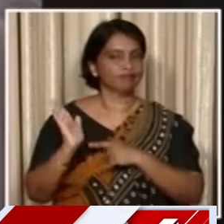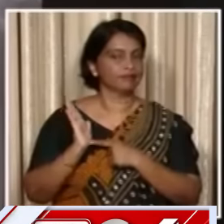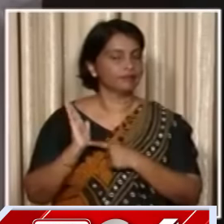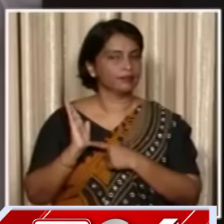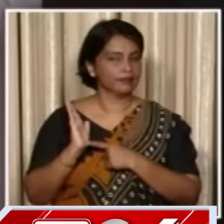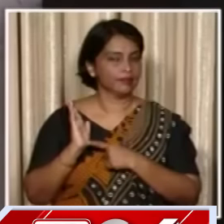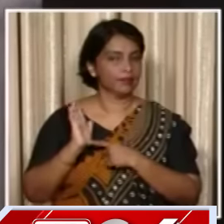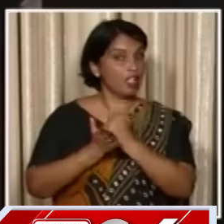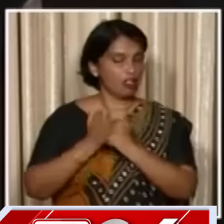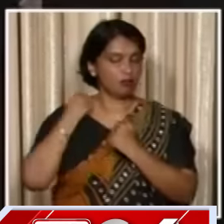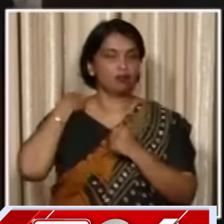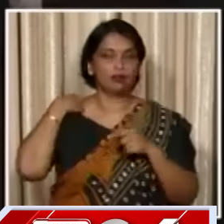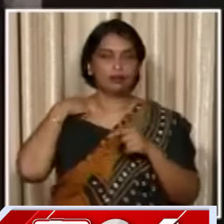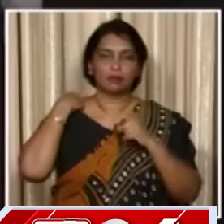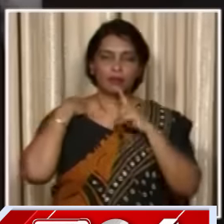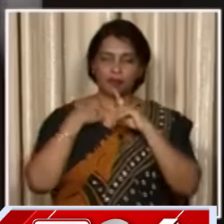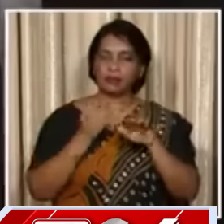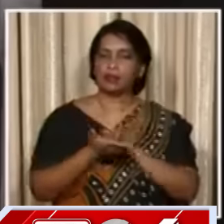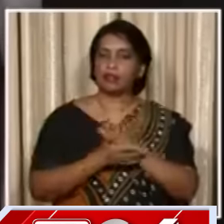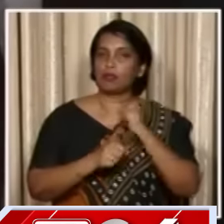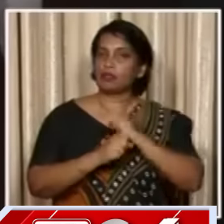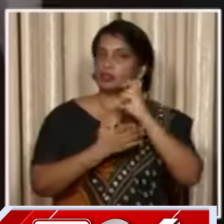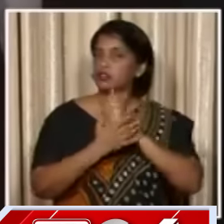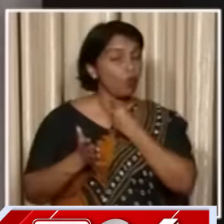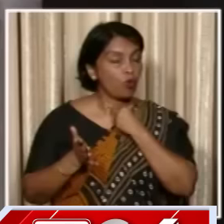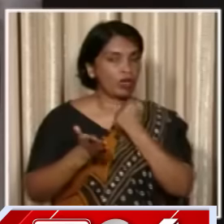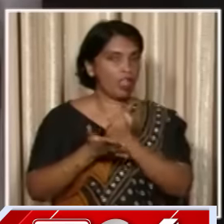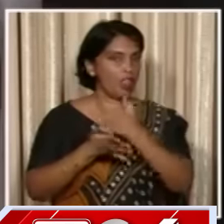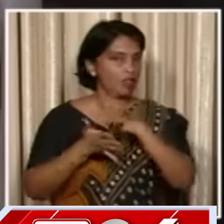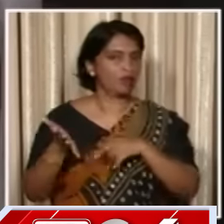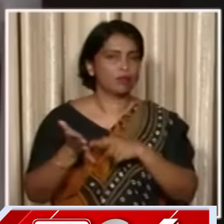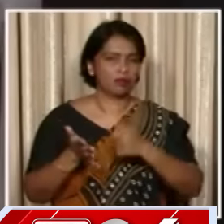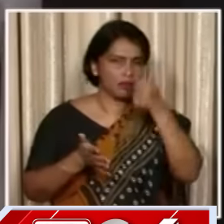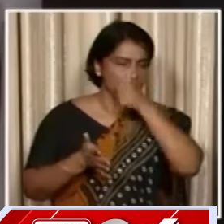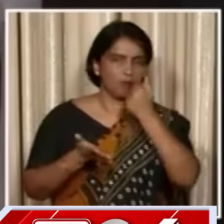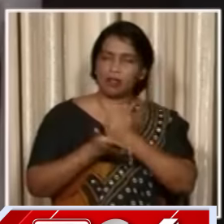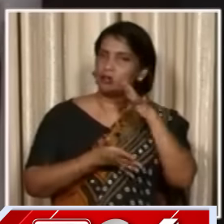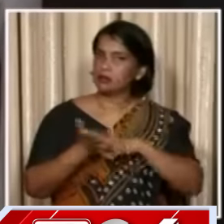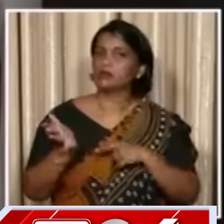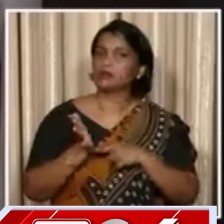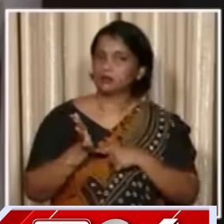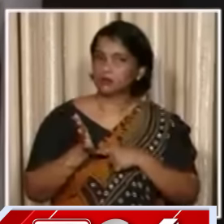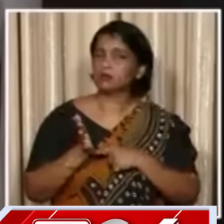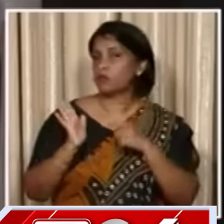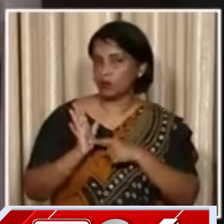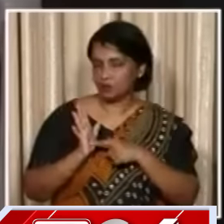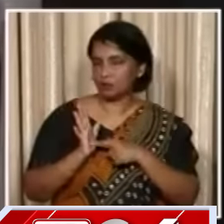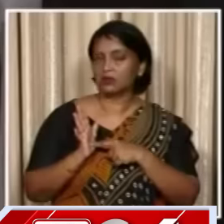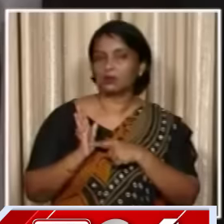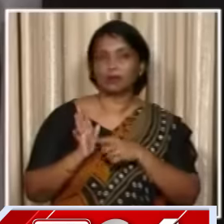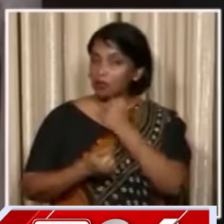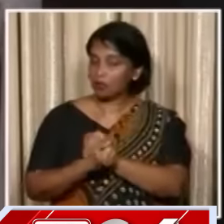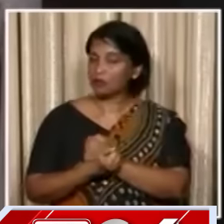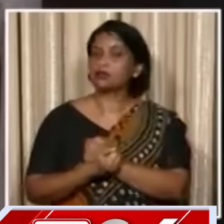ලියුම. මේ ලියුම ඇහැදිලිවම ආණ්ඩු ක්‍රම ව්‍යවස්ථාව උල්ලංඝනය කරලා තිබේ. මේ වංචා සහගත ලියුම පදනම් කරගෙන පත්